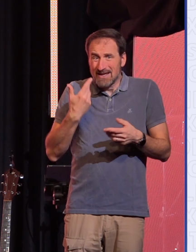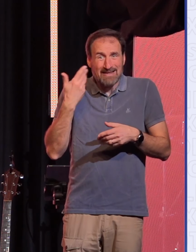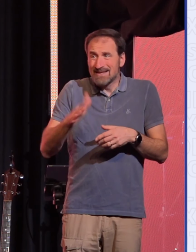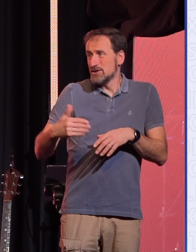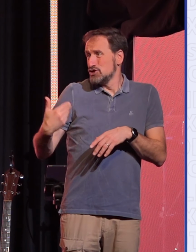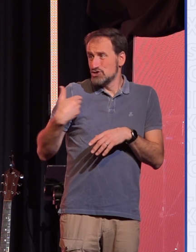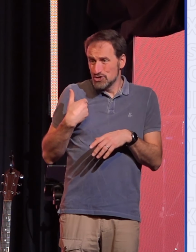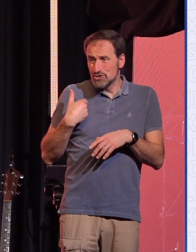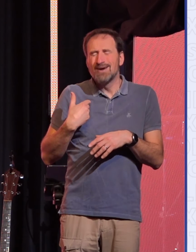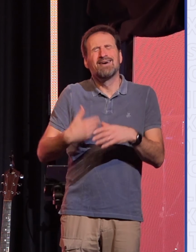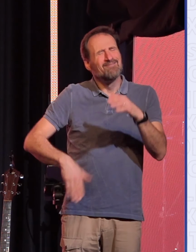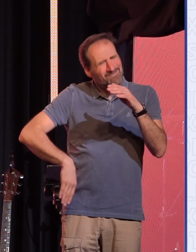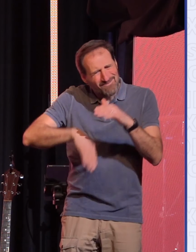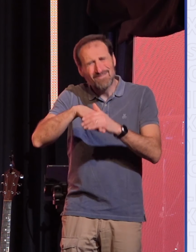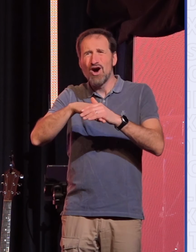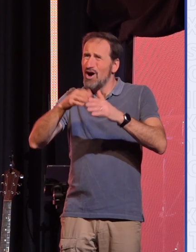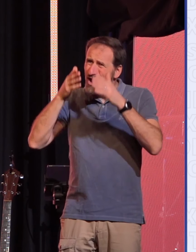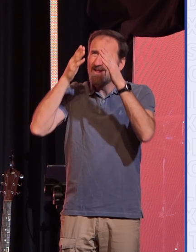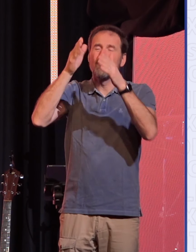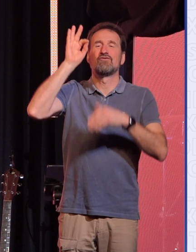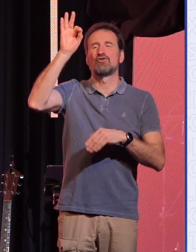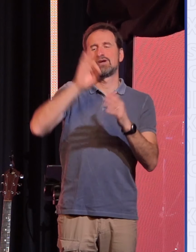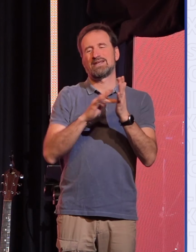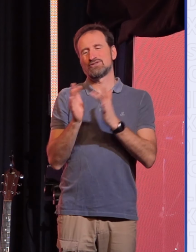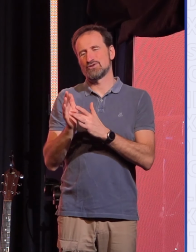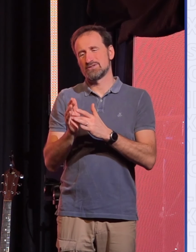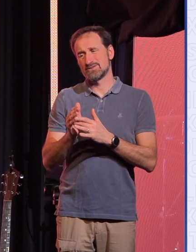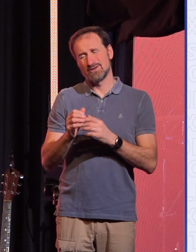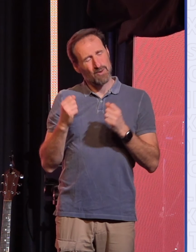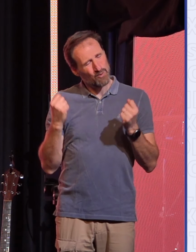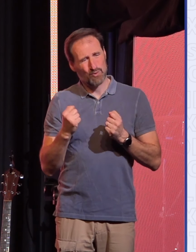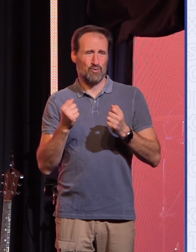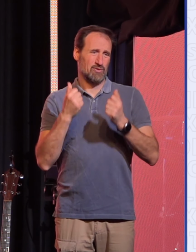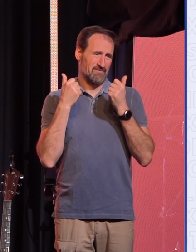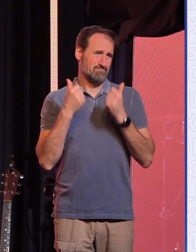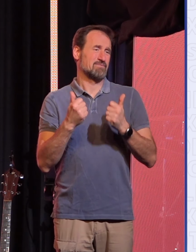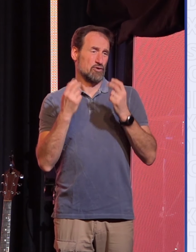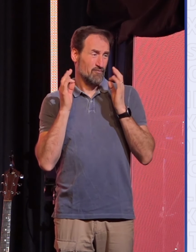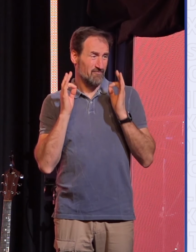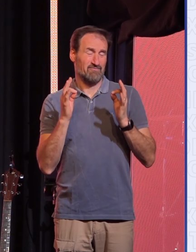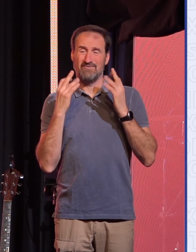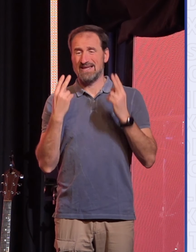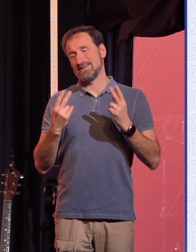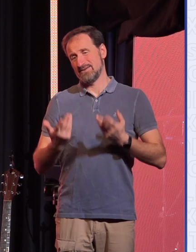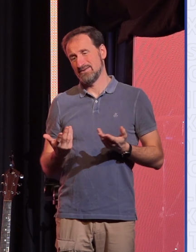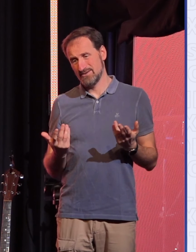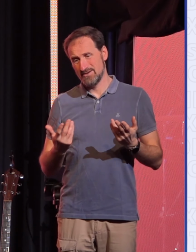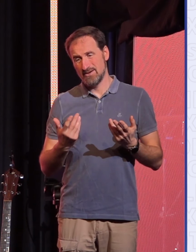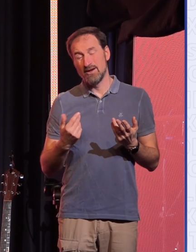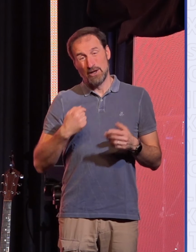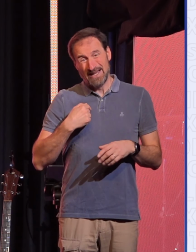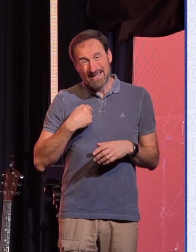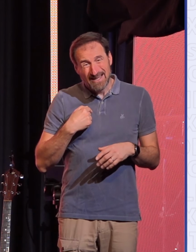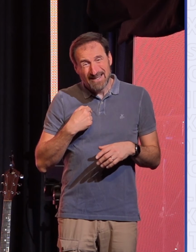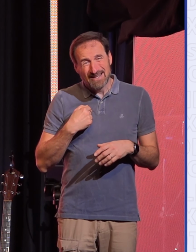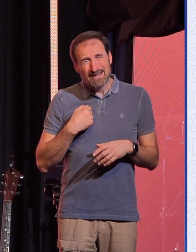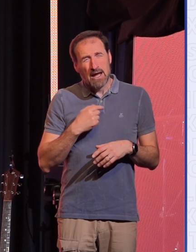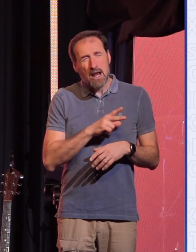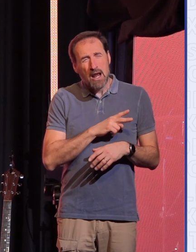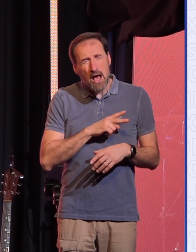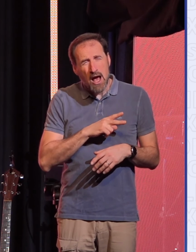zu erkennen, was er für dich will. Und das habe ich, ganz ehrlich, das habe ich auch viel zu lang gebraucht, um das zu